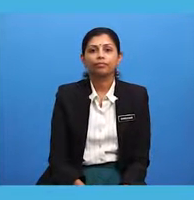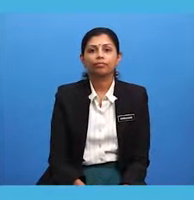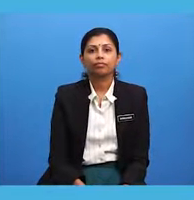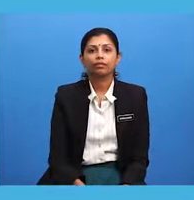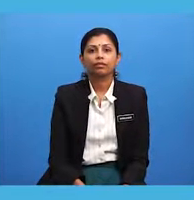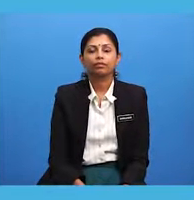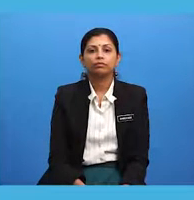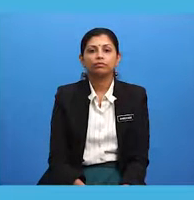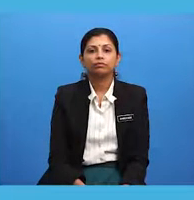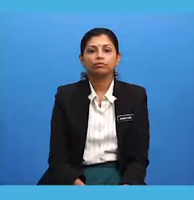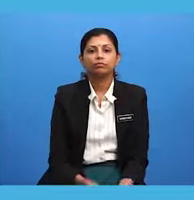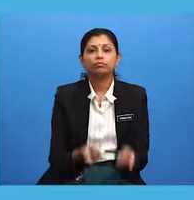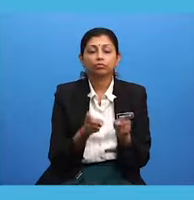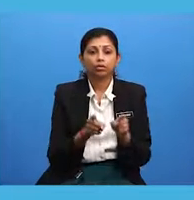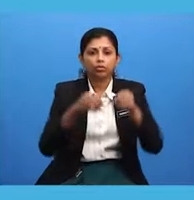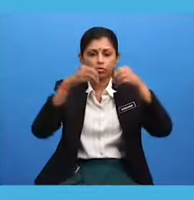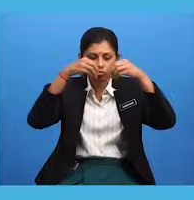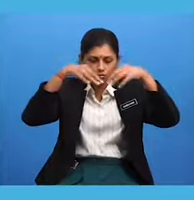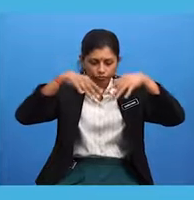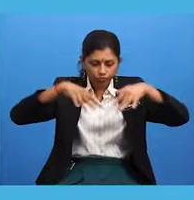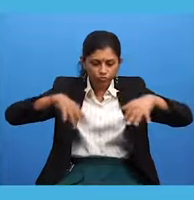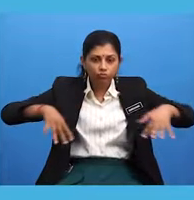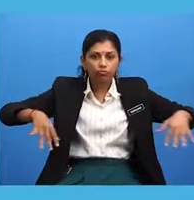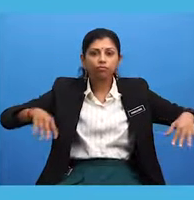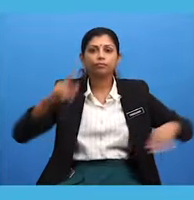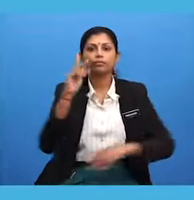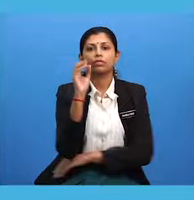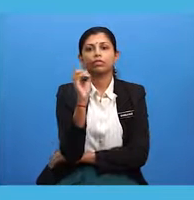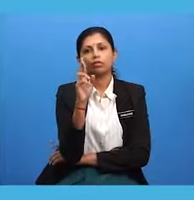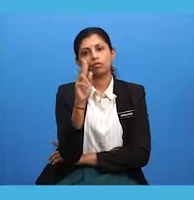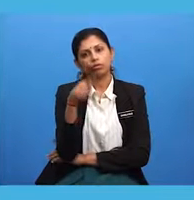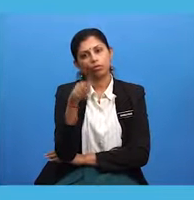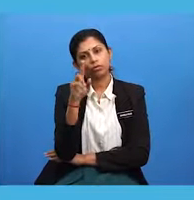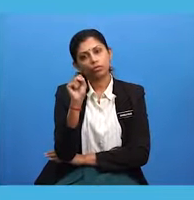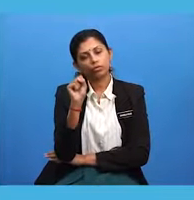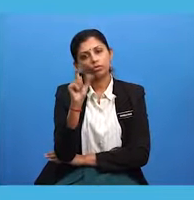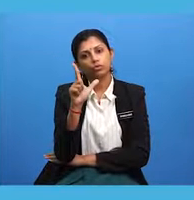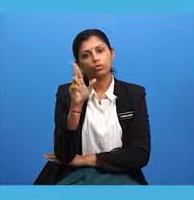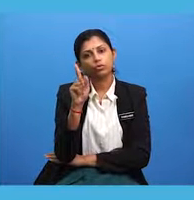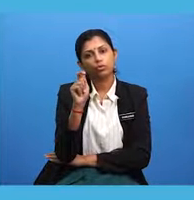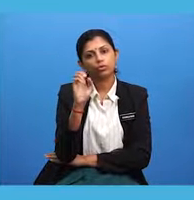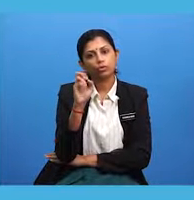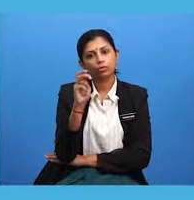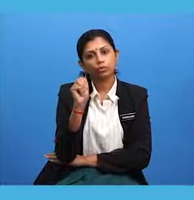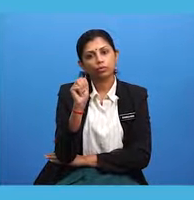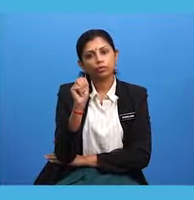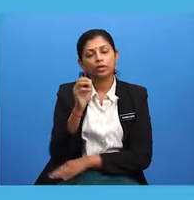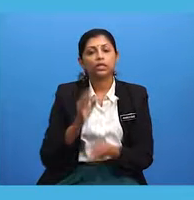berlaku kemerosotan corpus luteum di dalam ovari